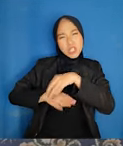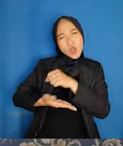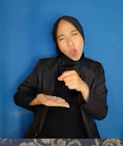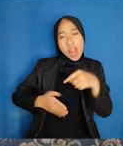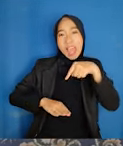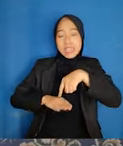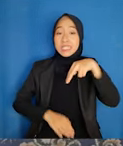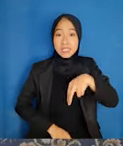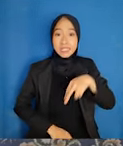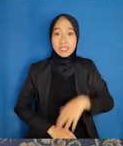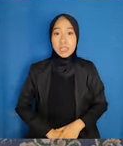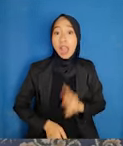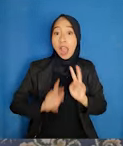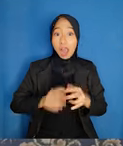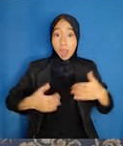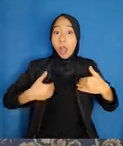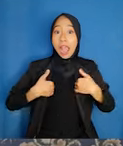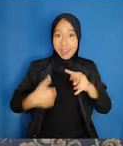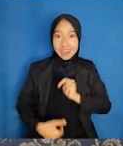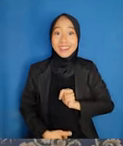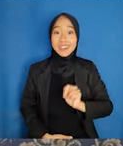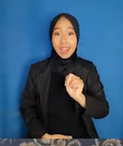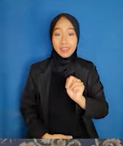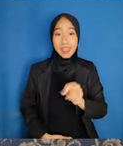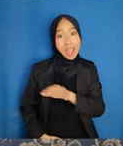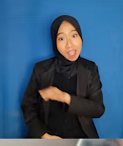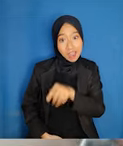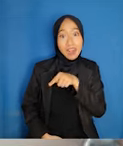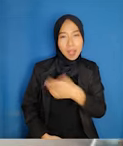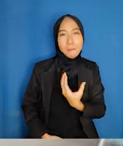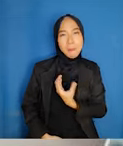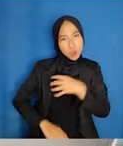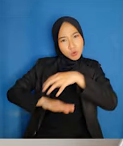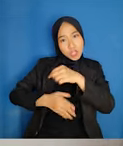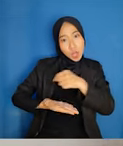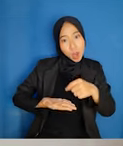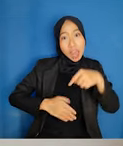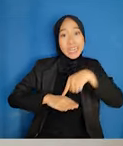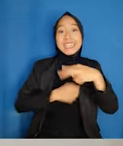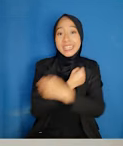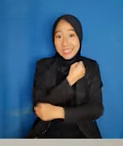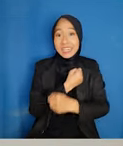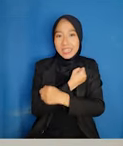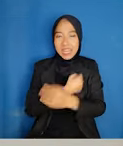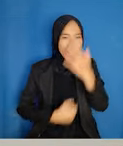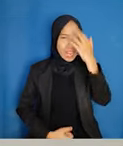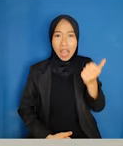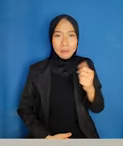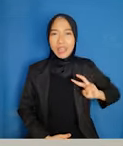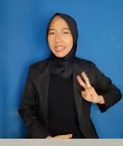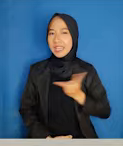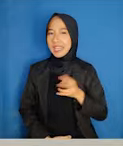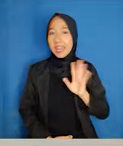sekolah di sini gitu ya. Kalau memang ada niat si anak itu pengen sekolah di reguler atau negeri, kenapa kita